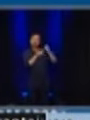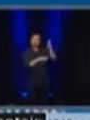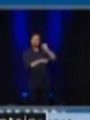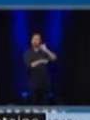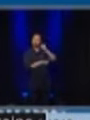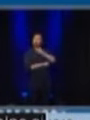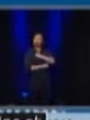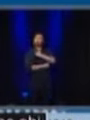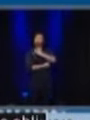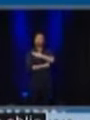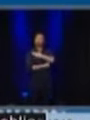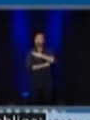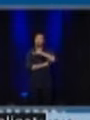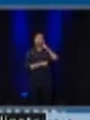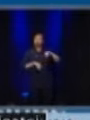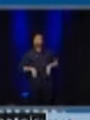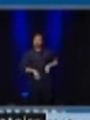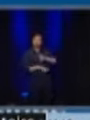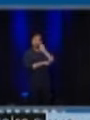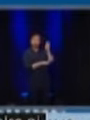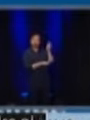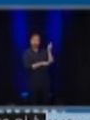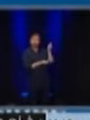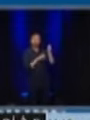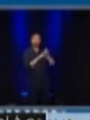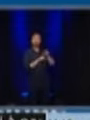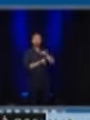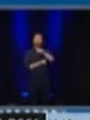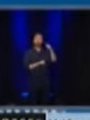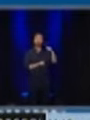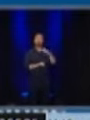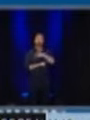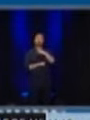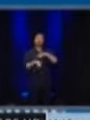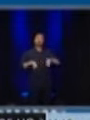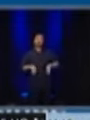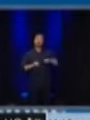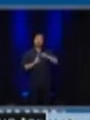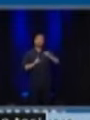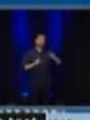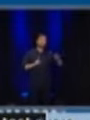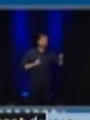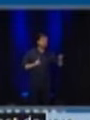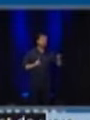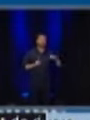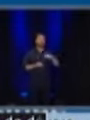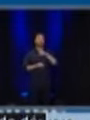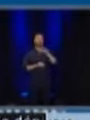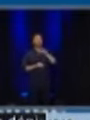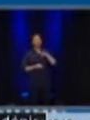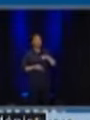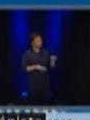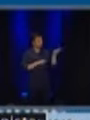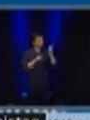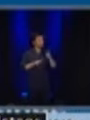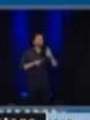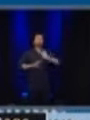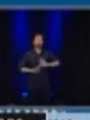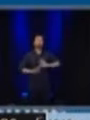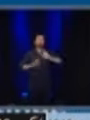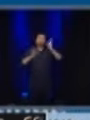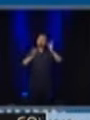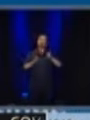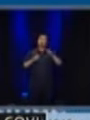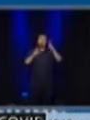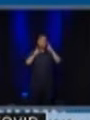autres provinces. J'ai bien fait valoir notre position au Québec. Notre position au Québec est claire. Quelqu'un qui a eu la COVID et une dose,